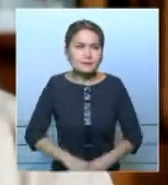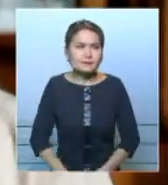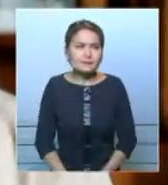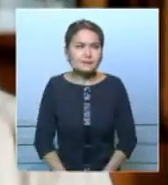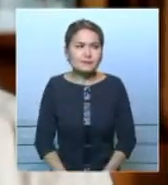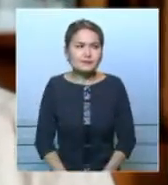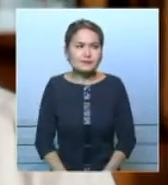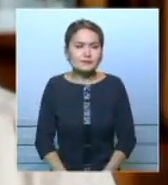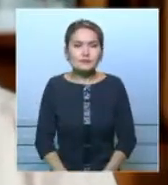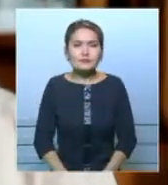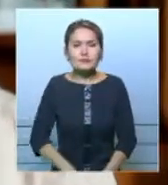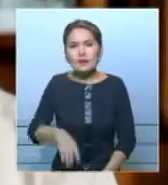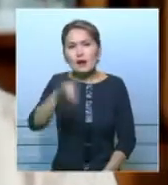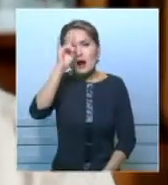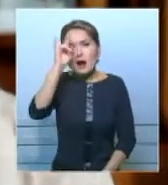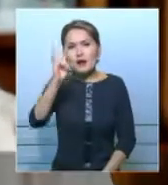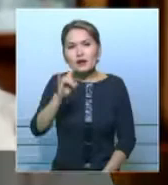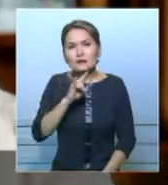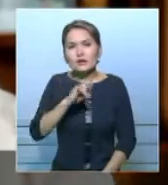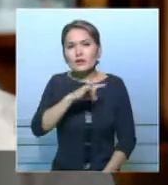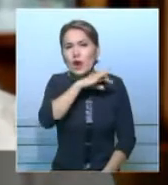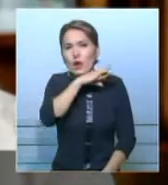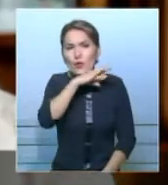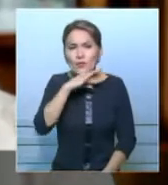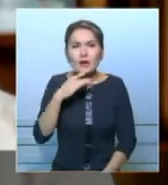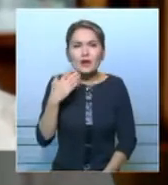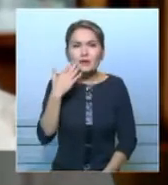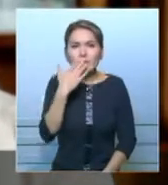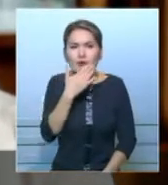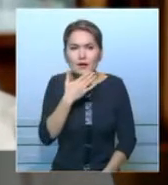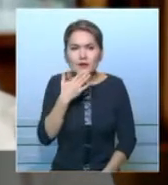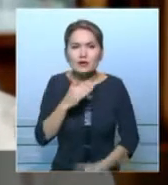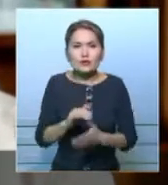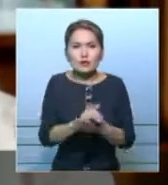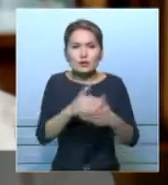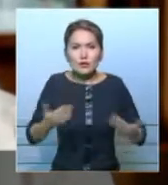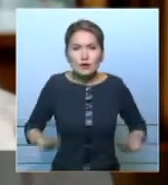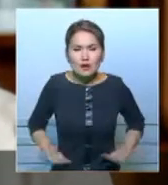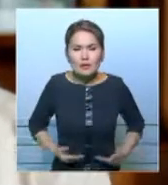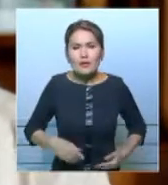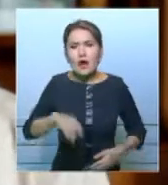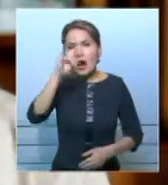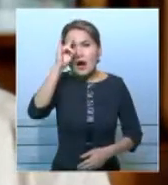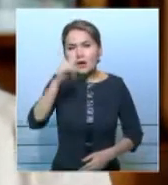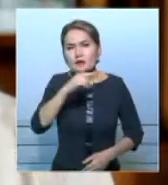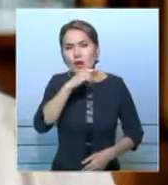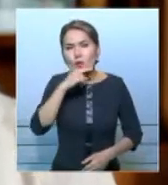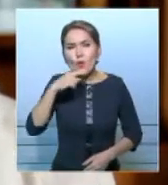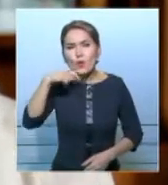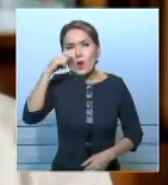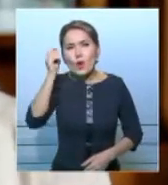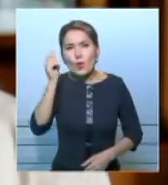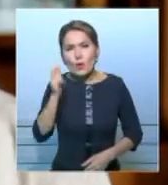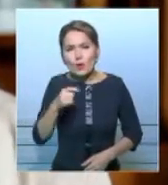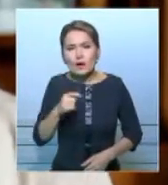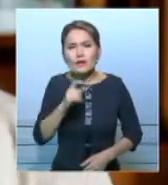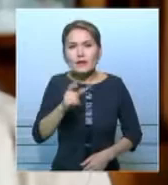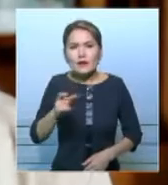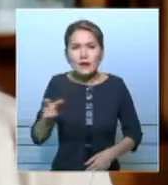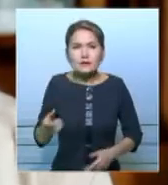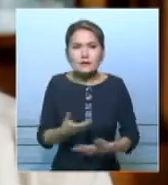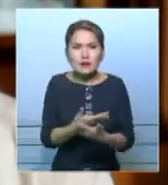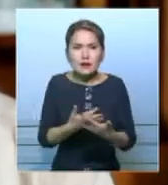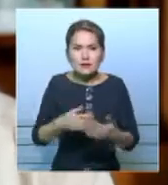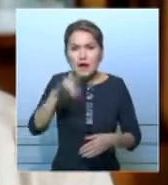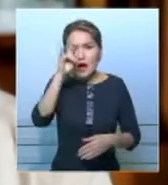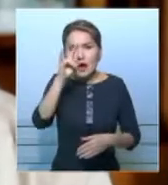мой взгляд, Қазақстанда көптеген ұлт өкілі тұрады. Қазақ, орыс, украин, неміс және тағы да басқалары бар. Осыншама халық татулық пен бірлікте